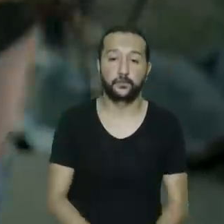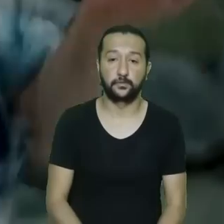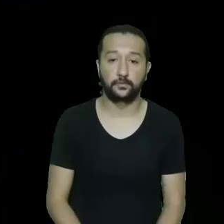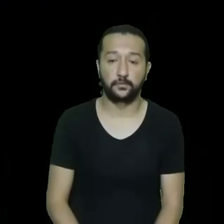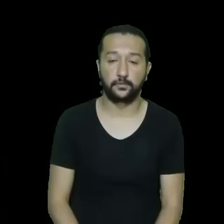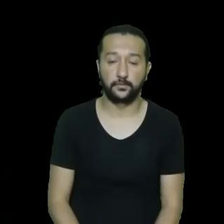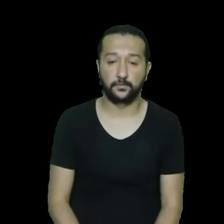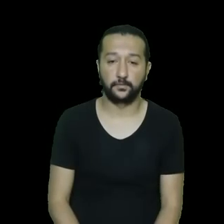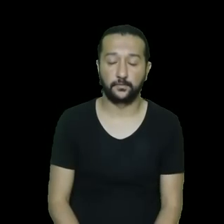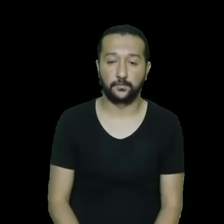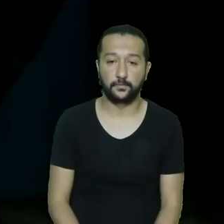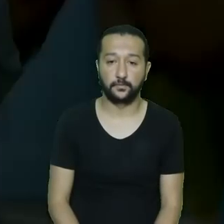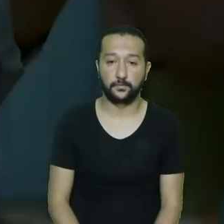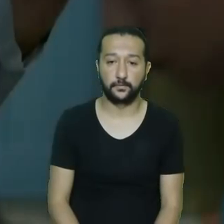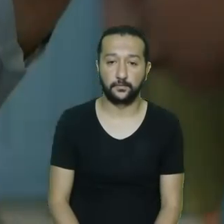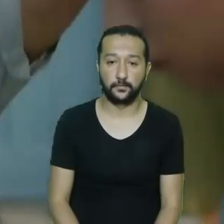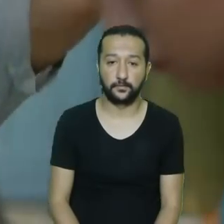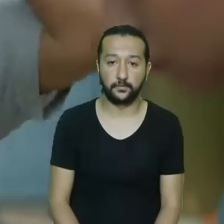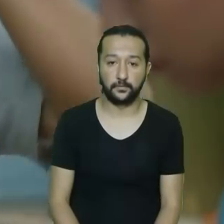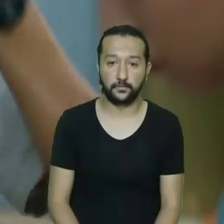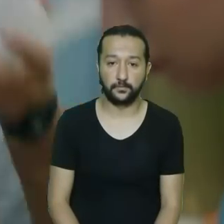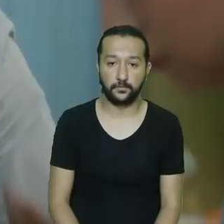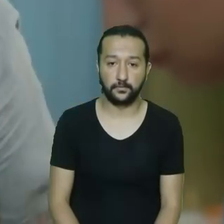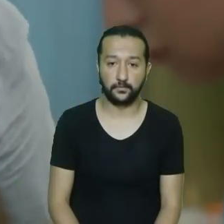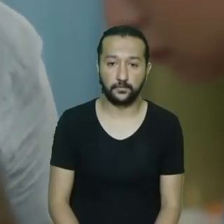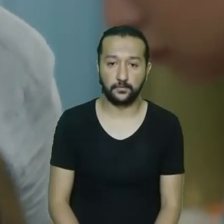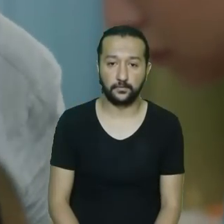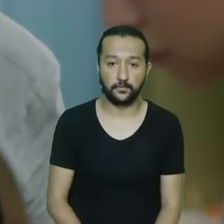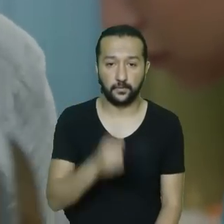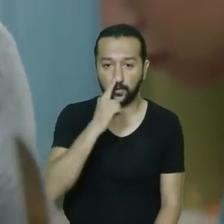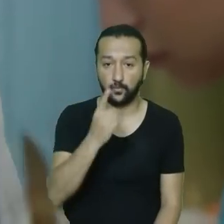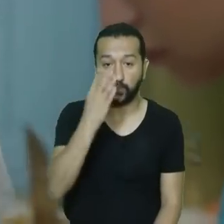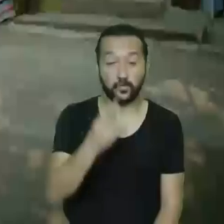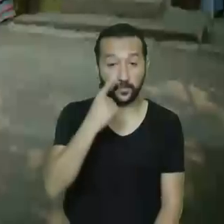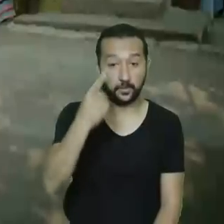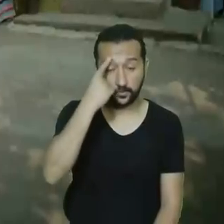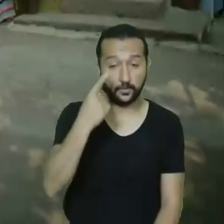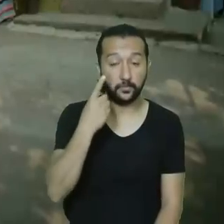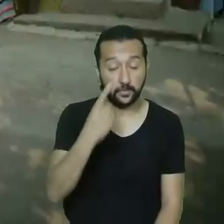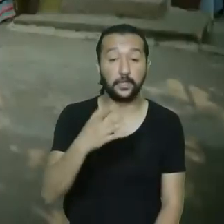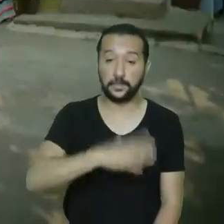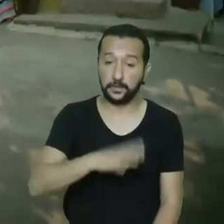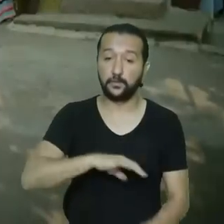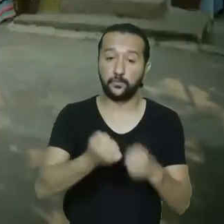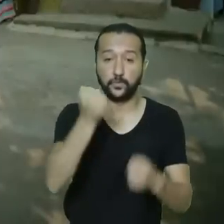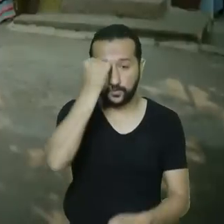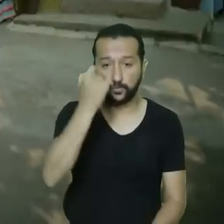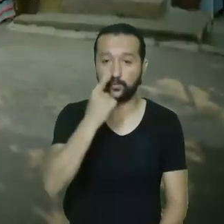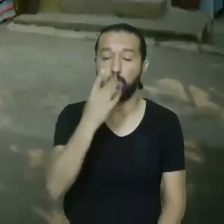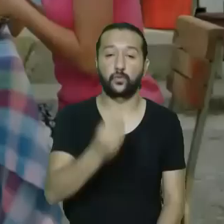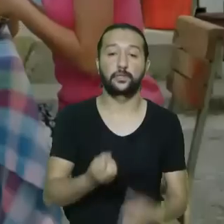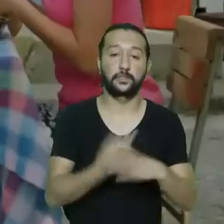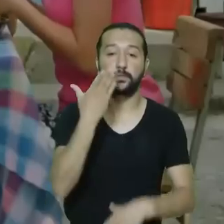dipçiğini yüzüne indirmesiyle ortam kararıp Cemil'in buz tuttuğu yüzüyle açıldı. Moral çek bak. İstediğin kadar buz tut, moral